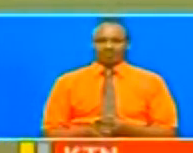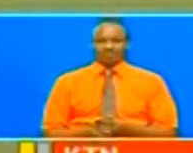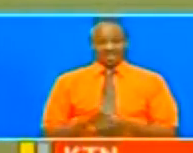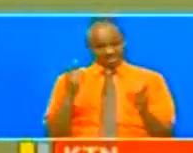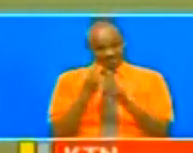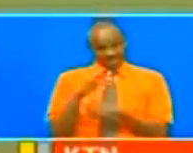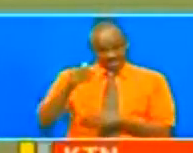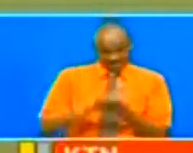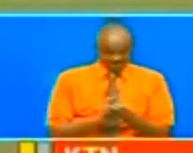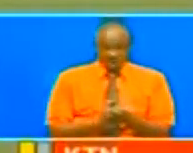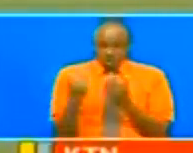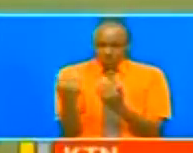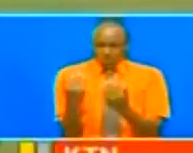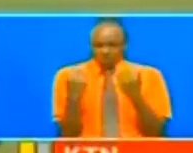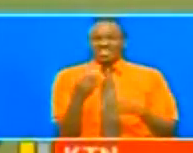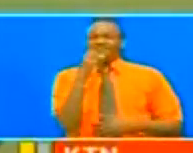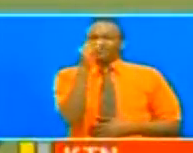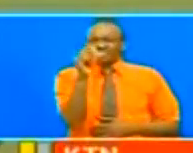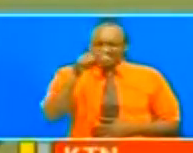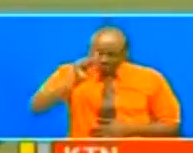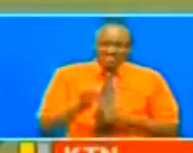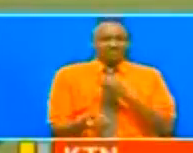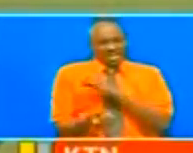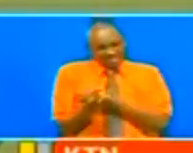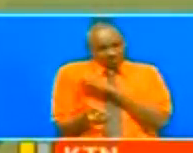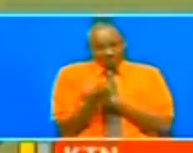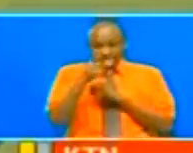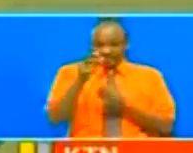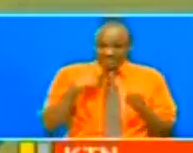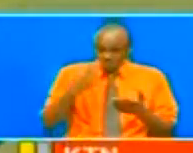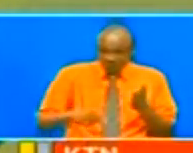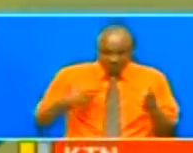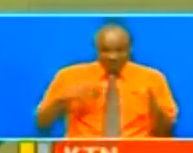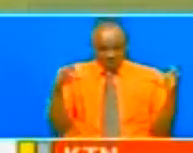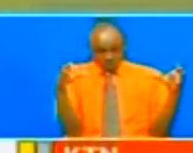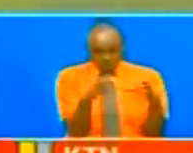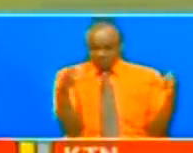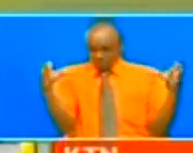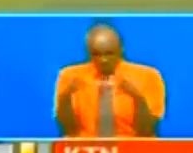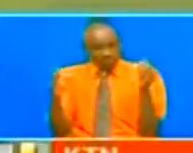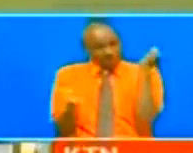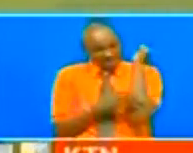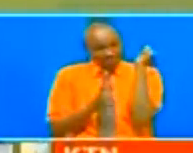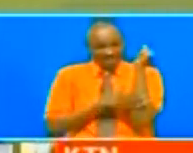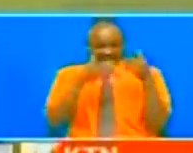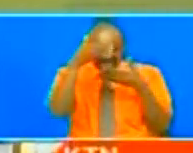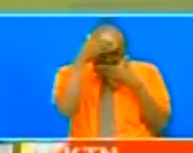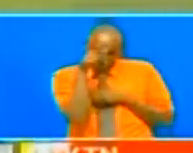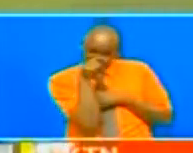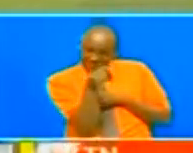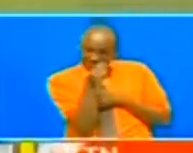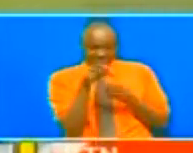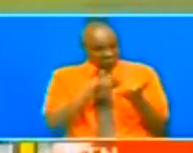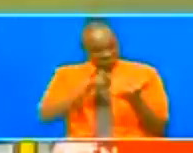Mwingine, kwa jumla ya vijana 50 wameelezea nia ya kujiondoa kwenye makundi yenye misimamo mikali ya kidini